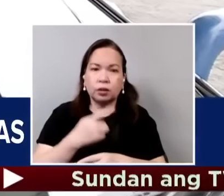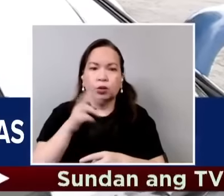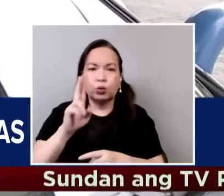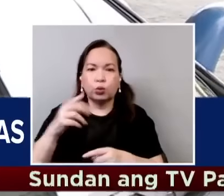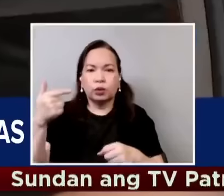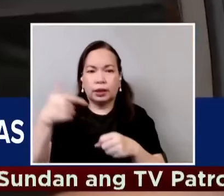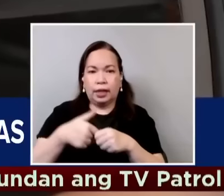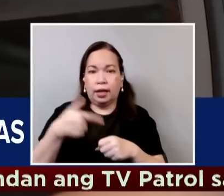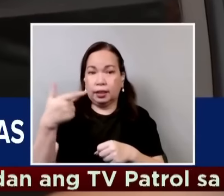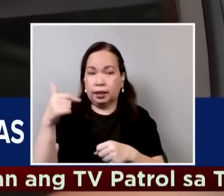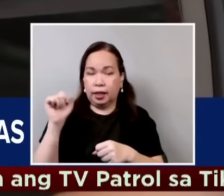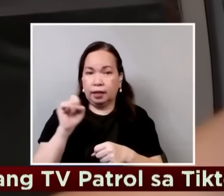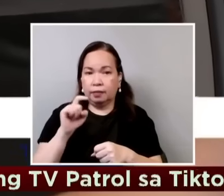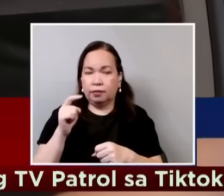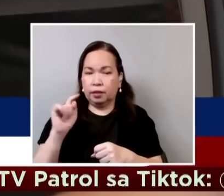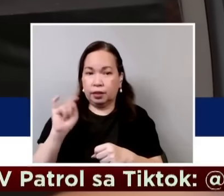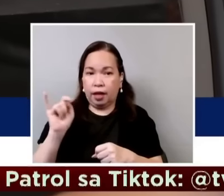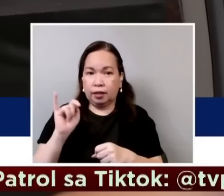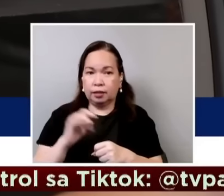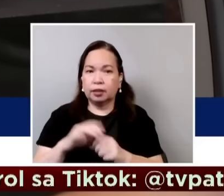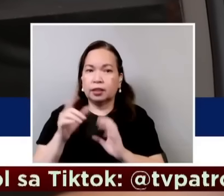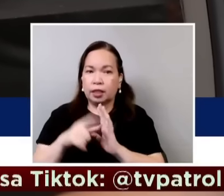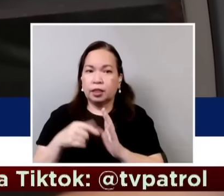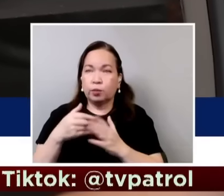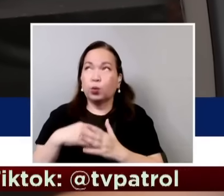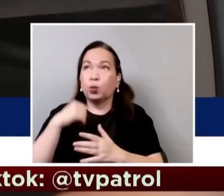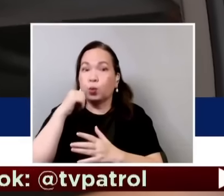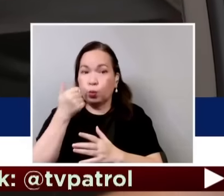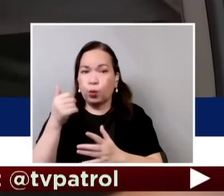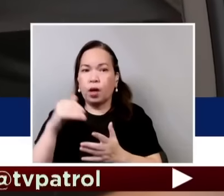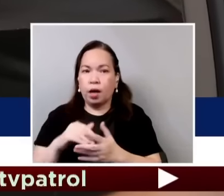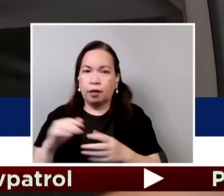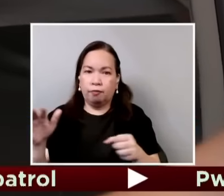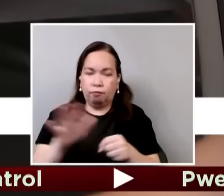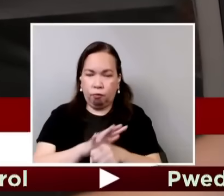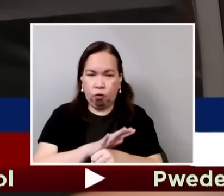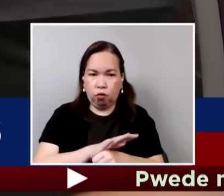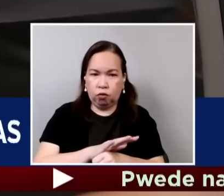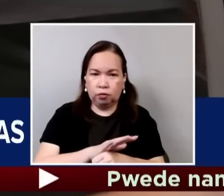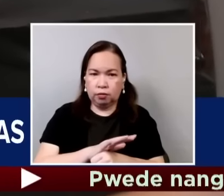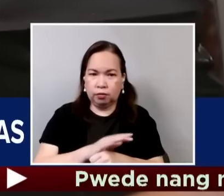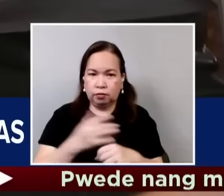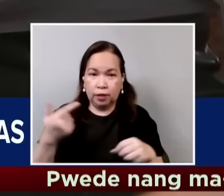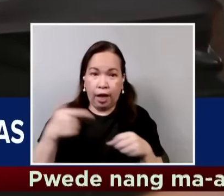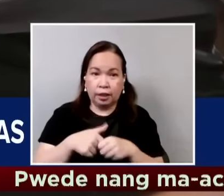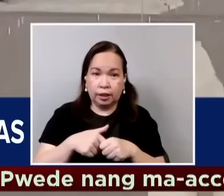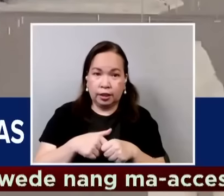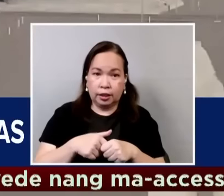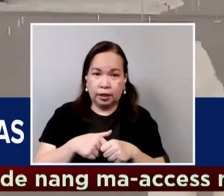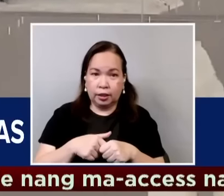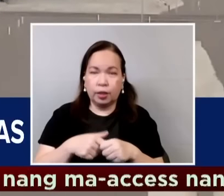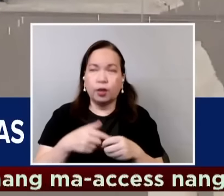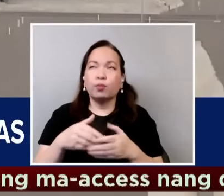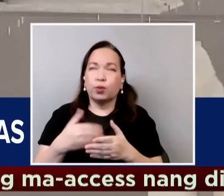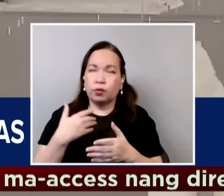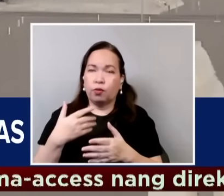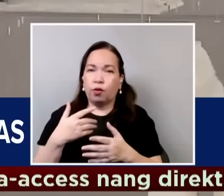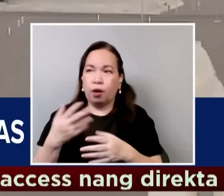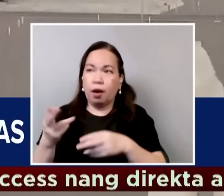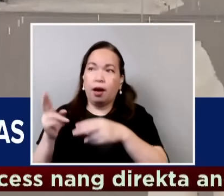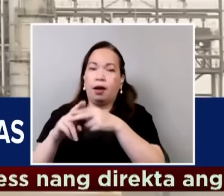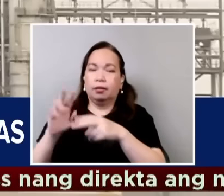niya. Mamaya po, bago magkinabukasan, mapupultan ko po ito para mas hindi pa maabutan yung pagtaas. Bukod